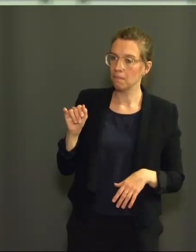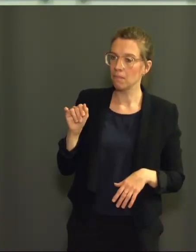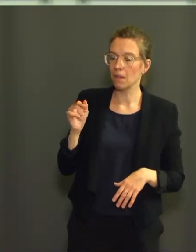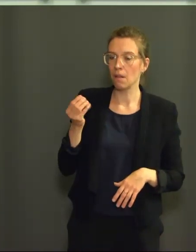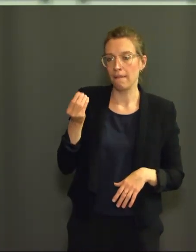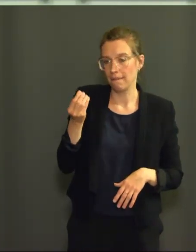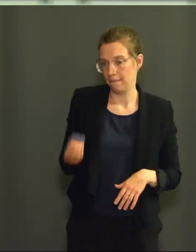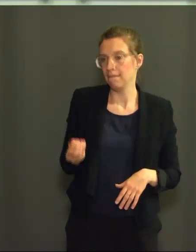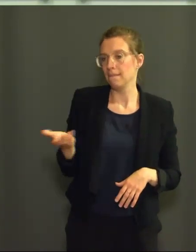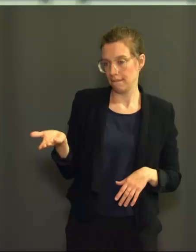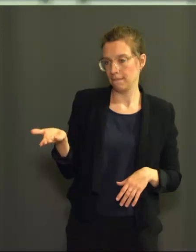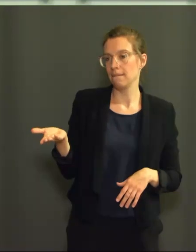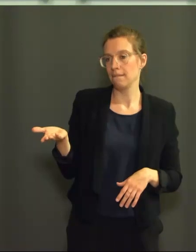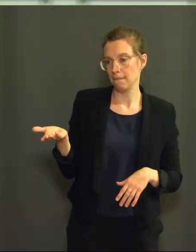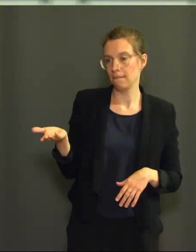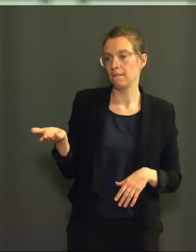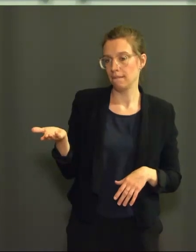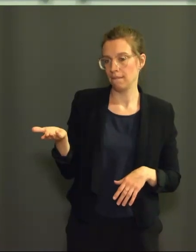virus.